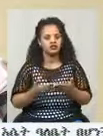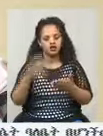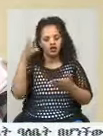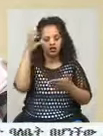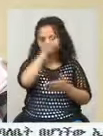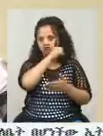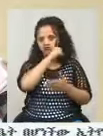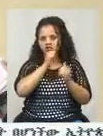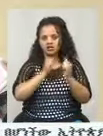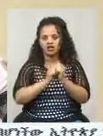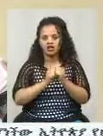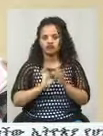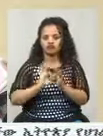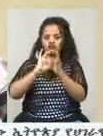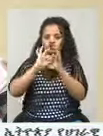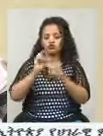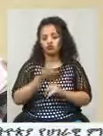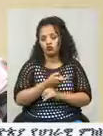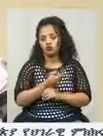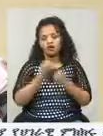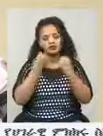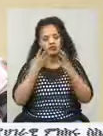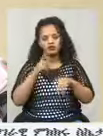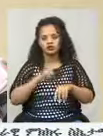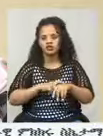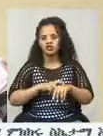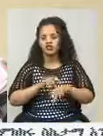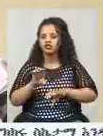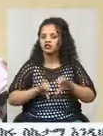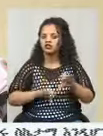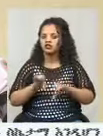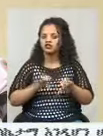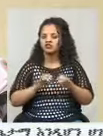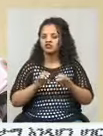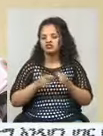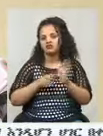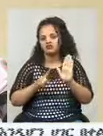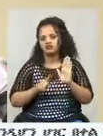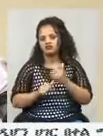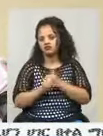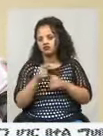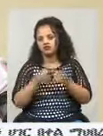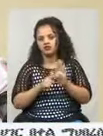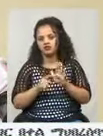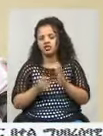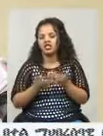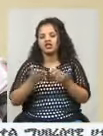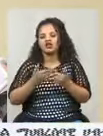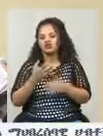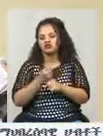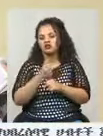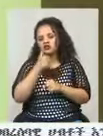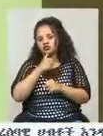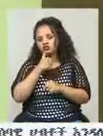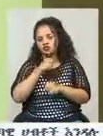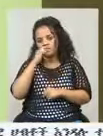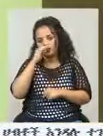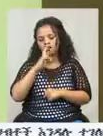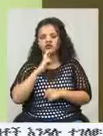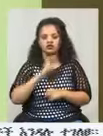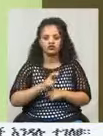ግምት ጋር የተቆራኘ በመሆኑ አብዛኛውን ጊዜ ለድርጊቶች የሚጋለጡና በቀላሉ ሰለባ የሚሆኑት ሴቶች ህጻናት